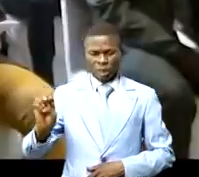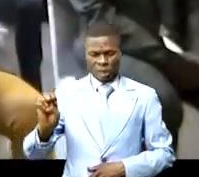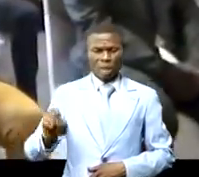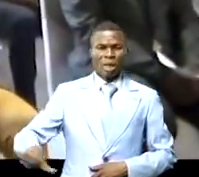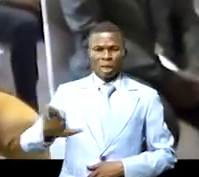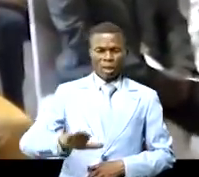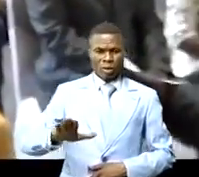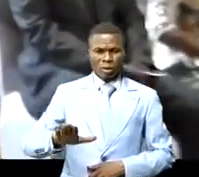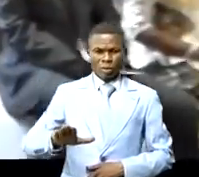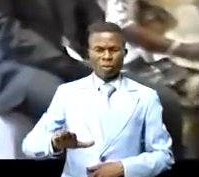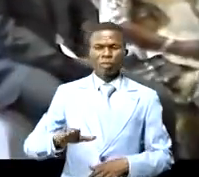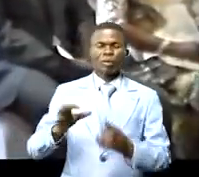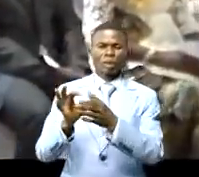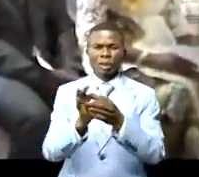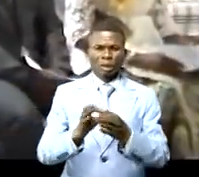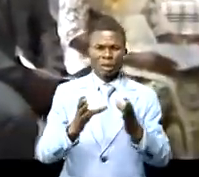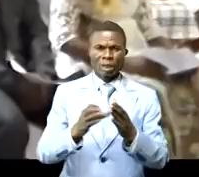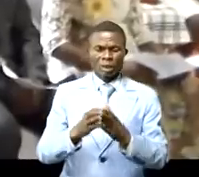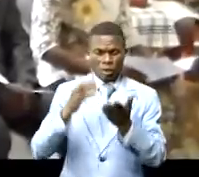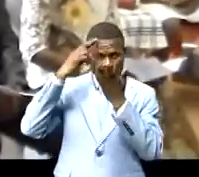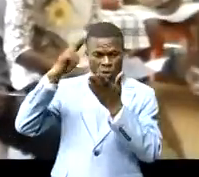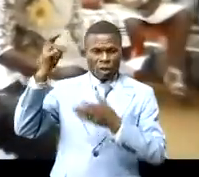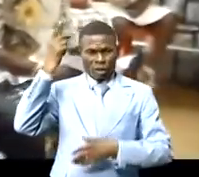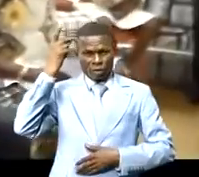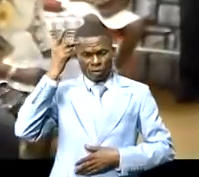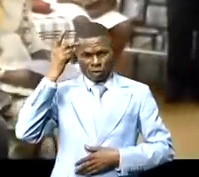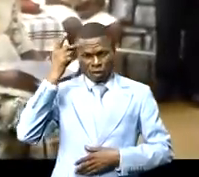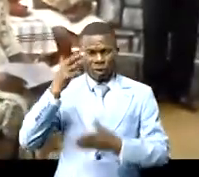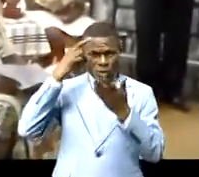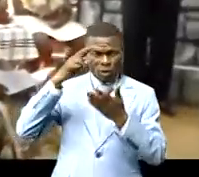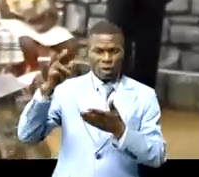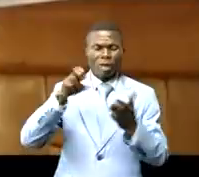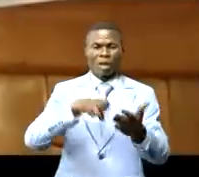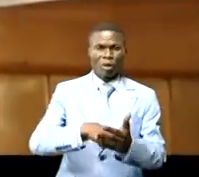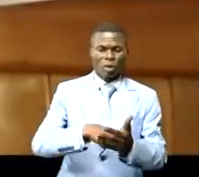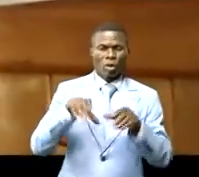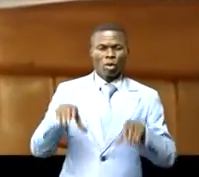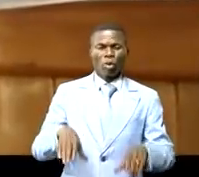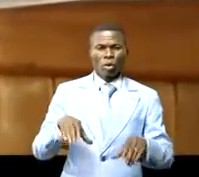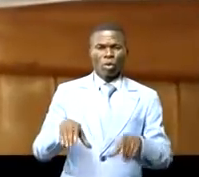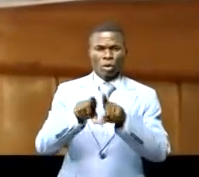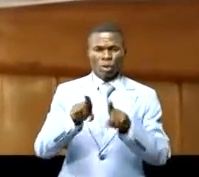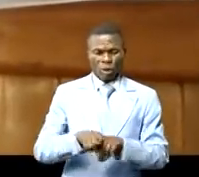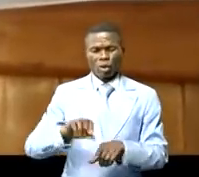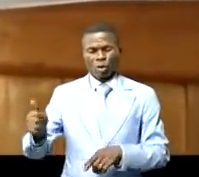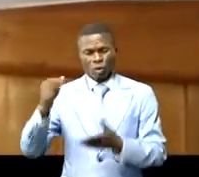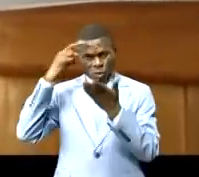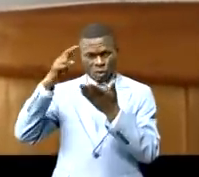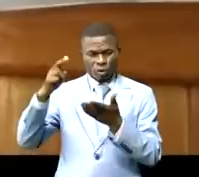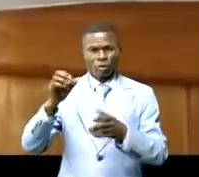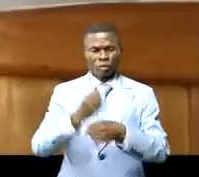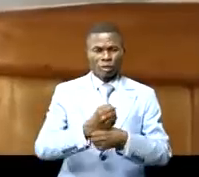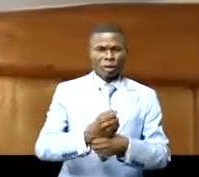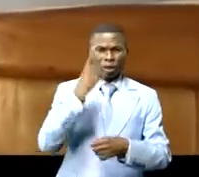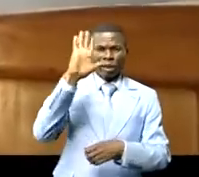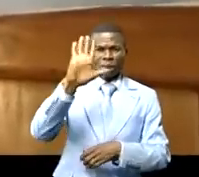pays, l'IME est en collaboration avec l'Université de Kinshasa, l'Université protestante au Congo et tant d'autres. Installé pour un